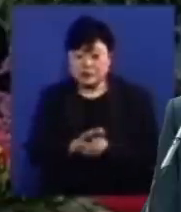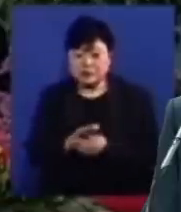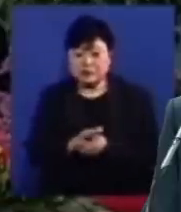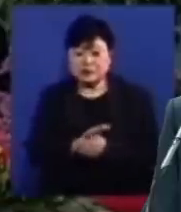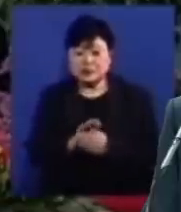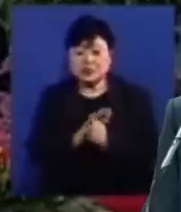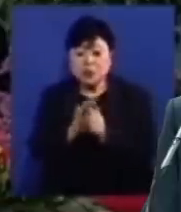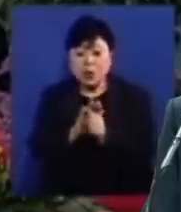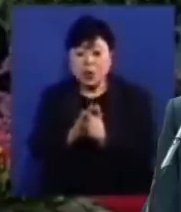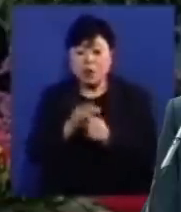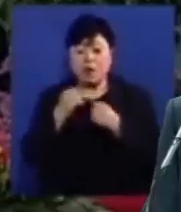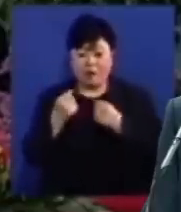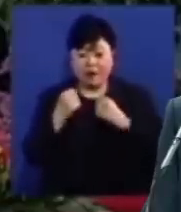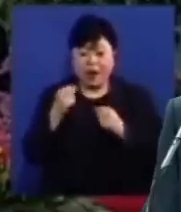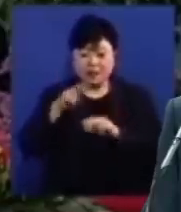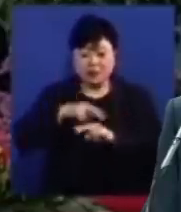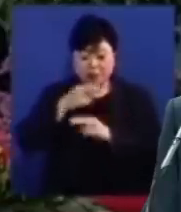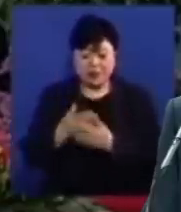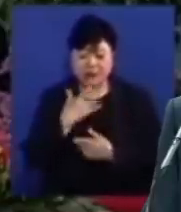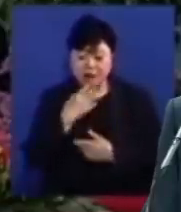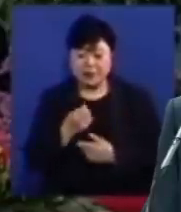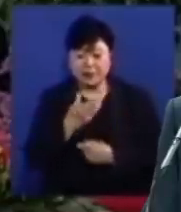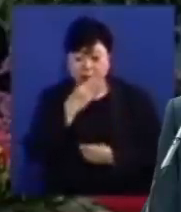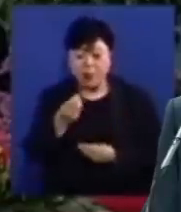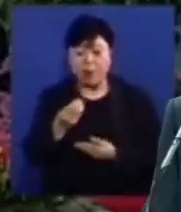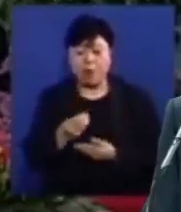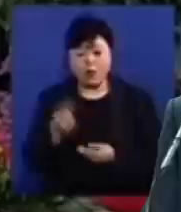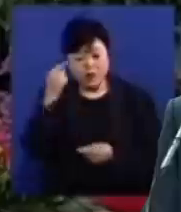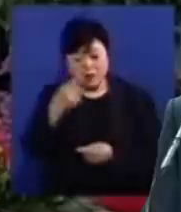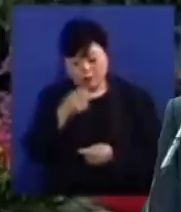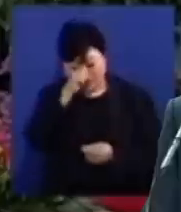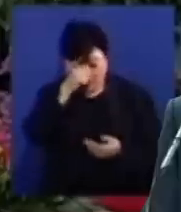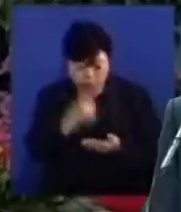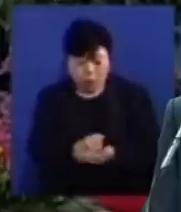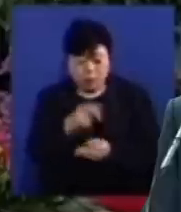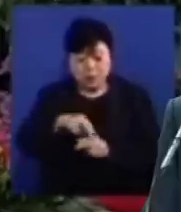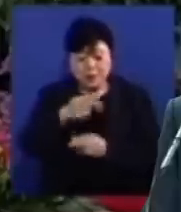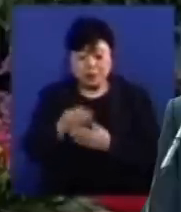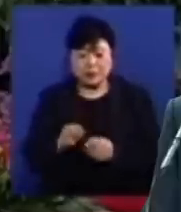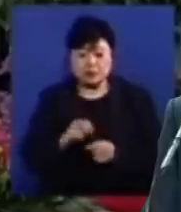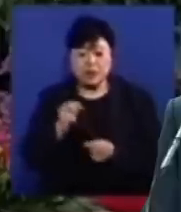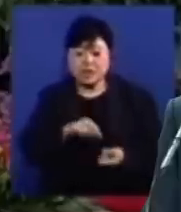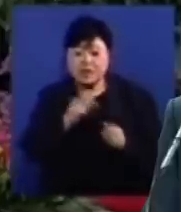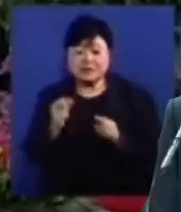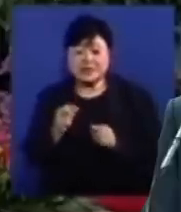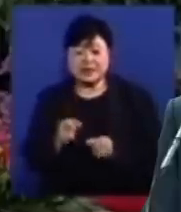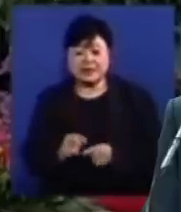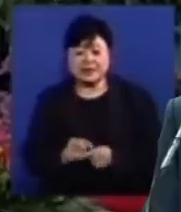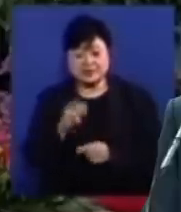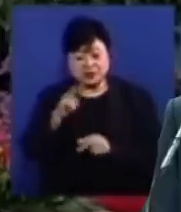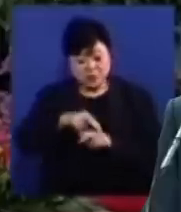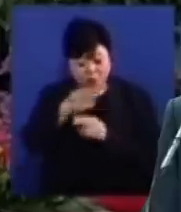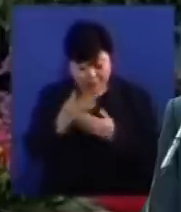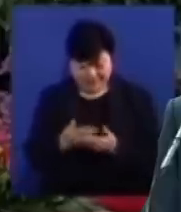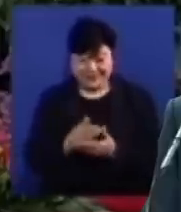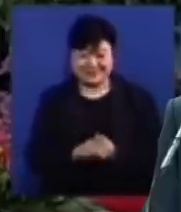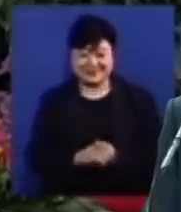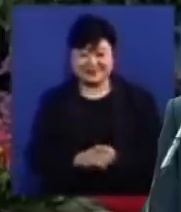건강을 선물로 받고 아브라함의 복과 형통을 선물로 받고 부활과 영생 천국을 선물로 받는